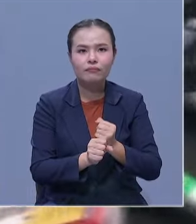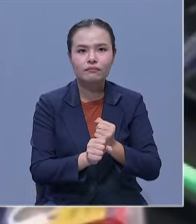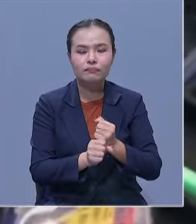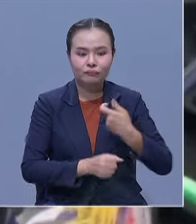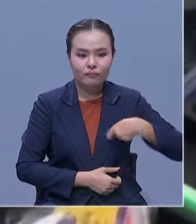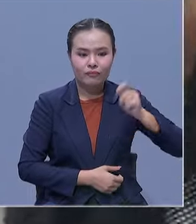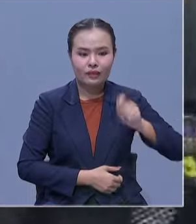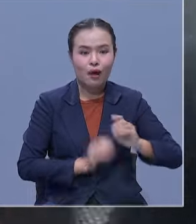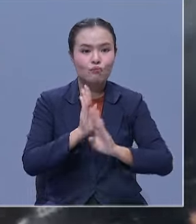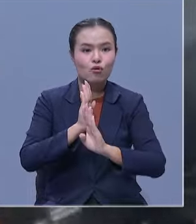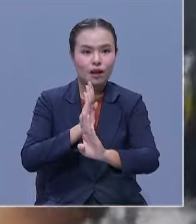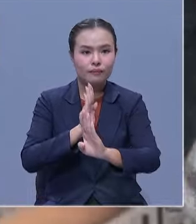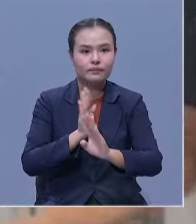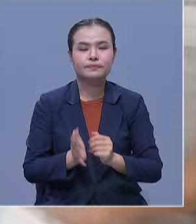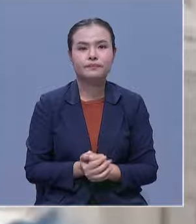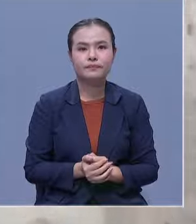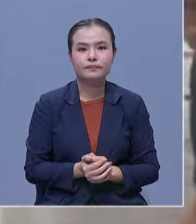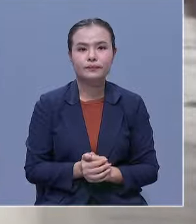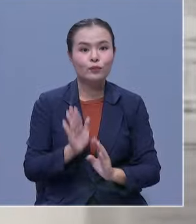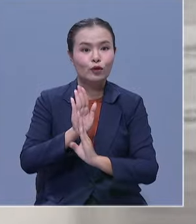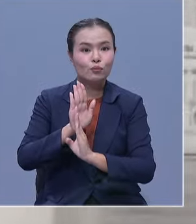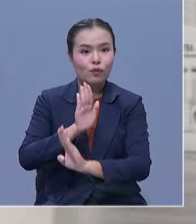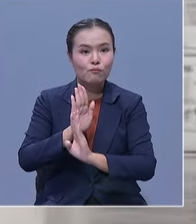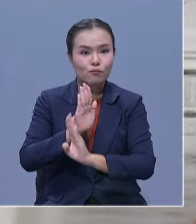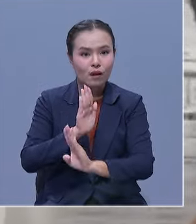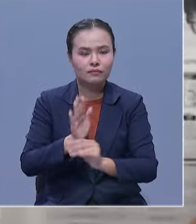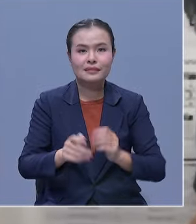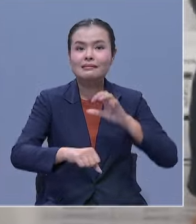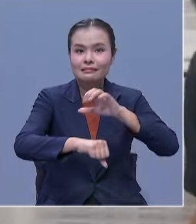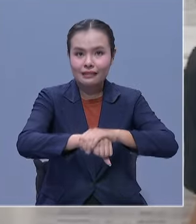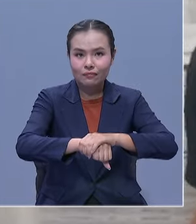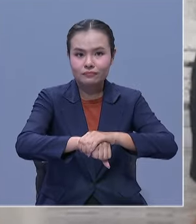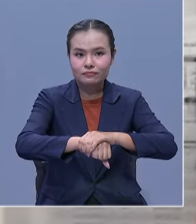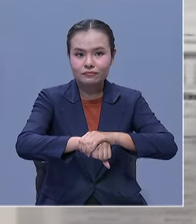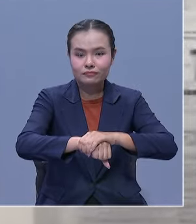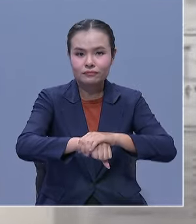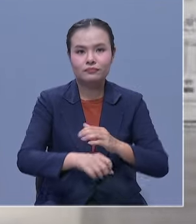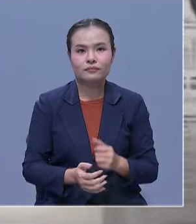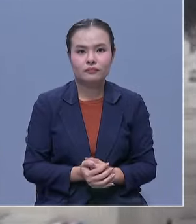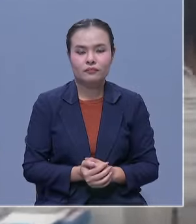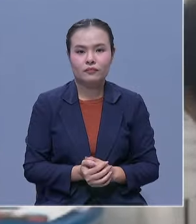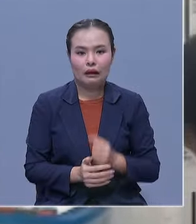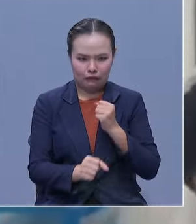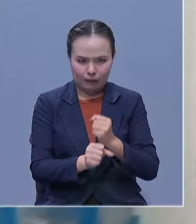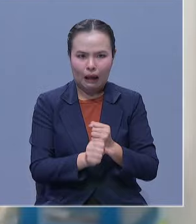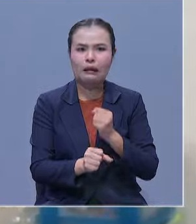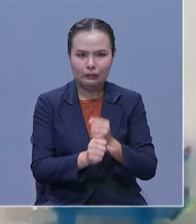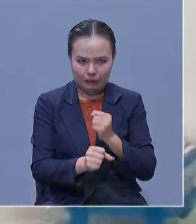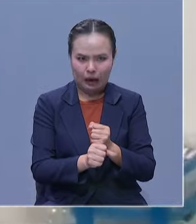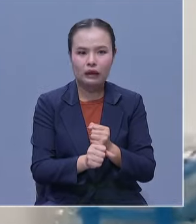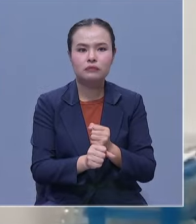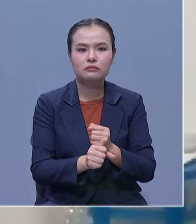าลจังหวัดบุรีรัมย์นะครับซึ่งขณะเข้าทำการจับกุมตัวนายอนุรักษ์เนี่ยเขายังทำงานอยู่ในบริษัทอยู่เลยนะ